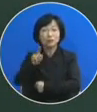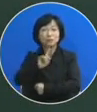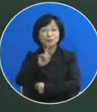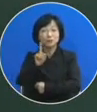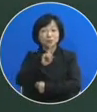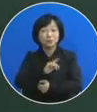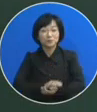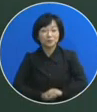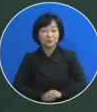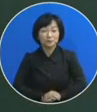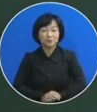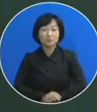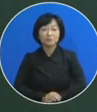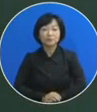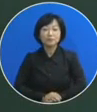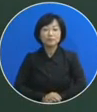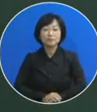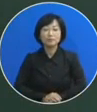완전히 지금